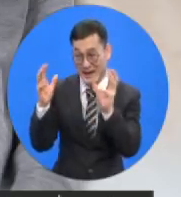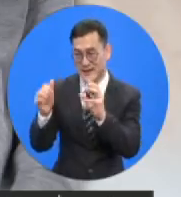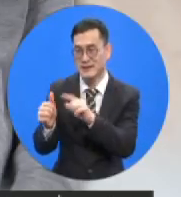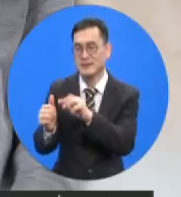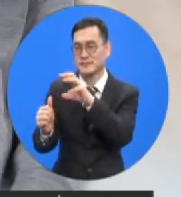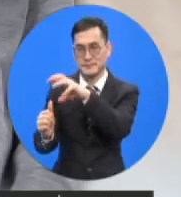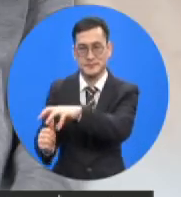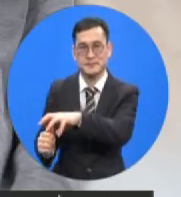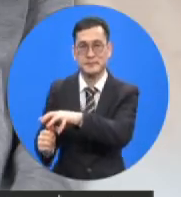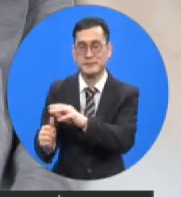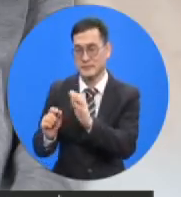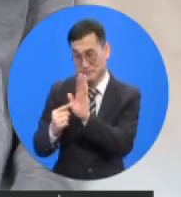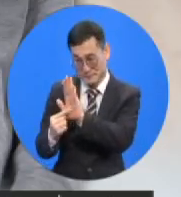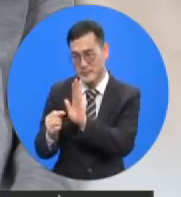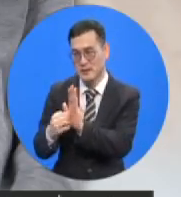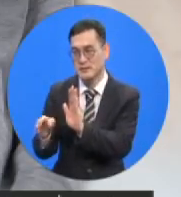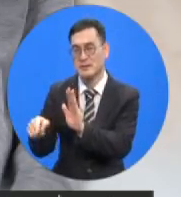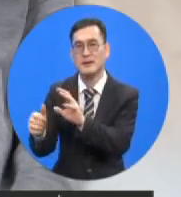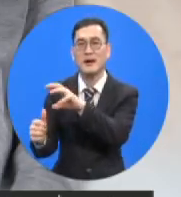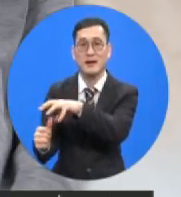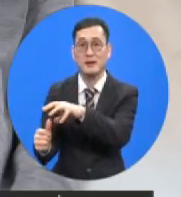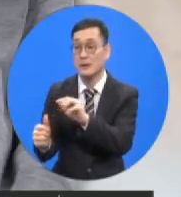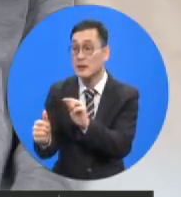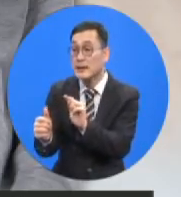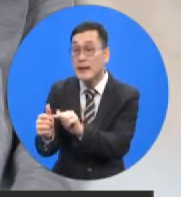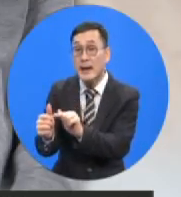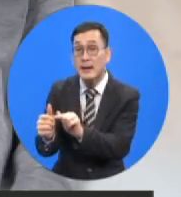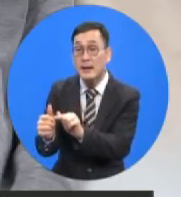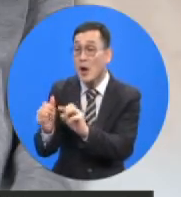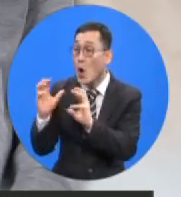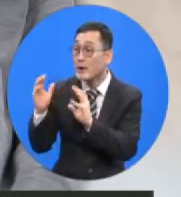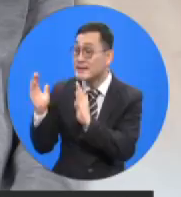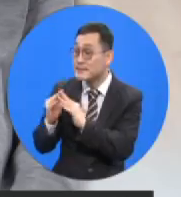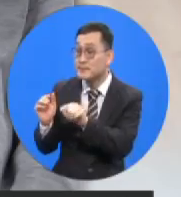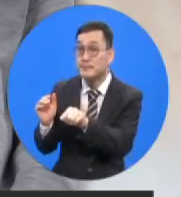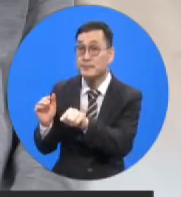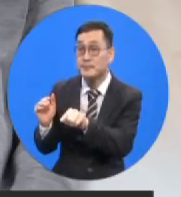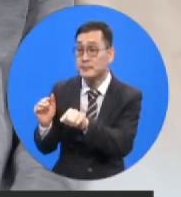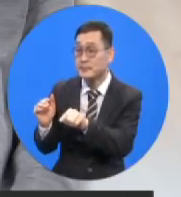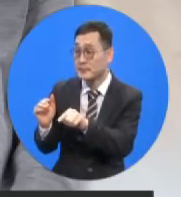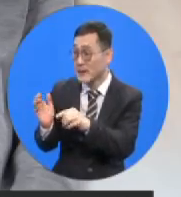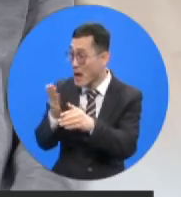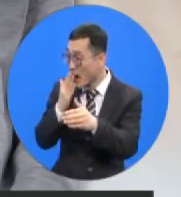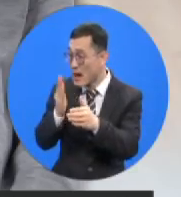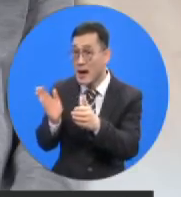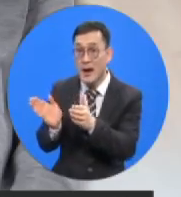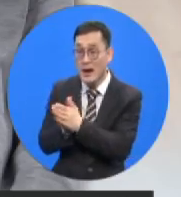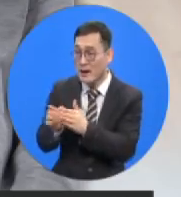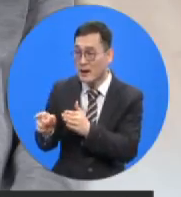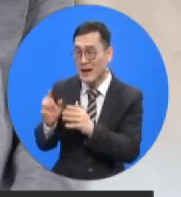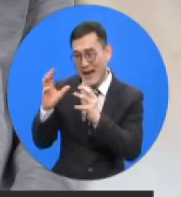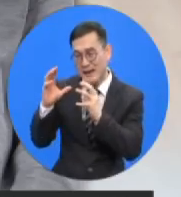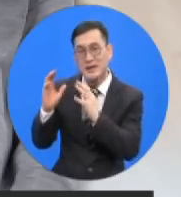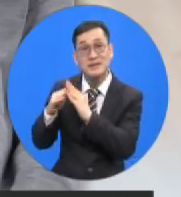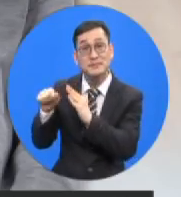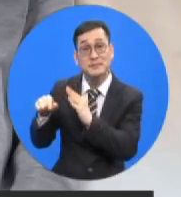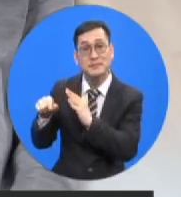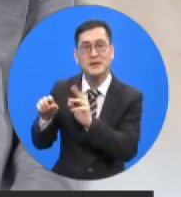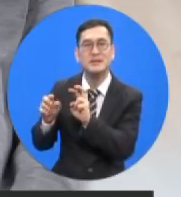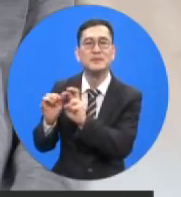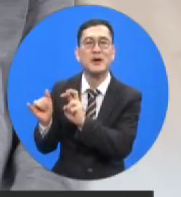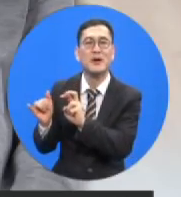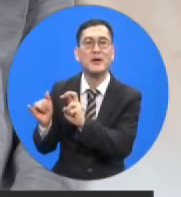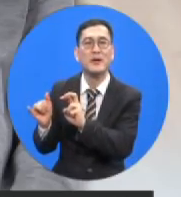문제는 이 어린 아이가 다니는 마포구의 한 어린이집이 원생 한 20여 명 정도 되는데요.